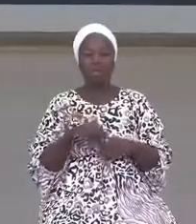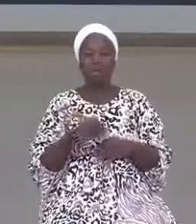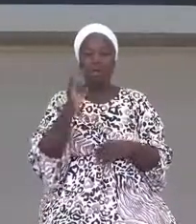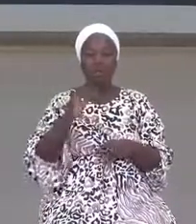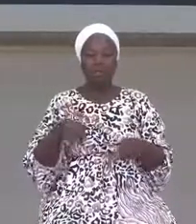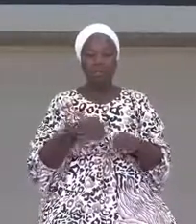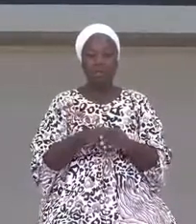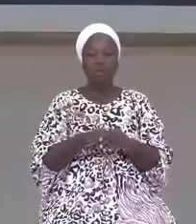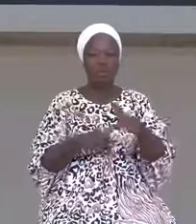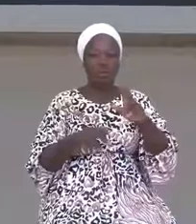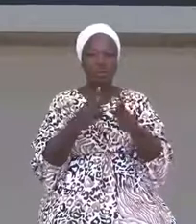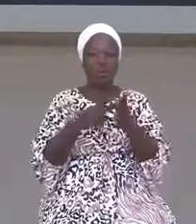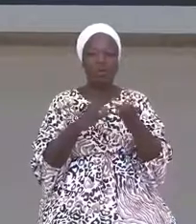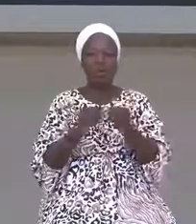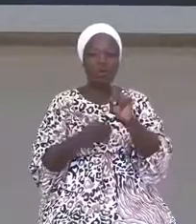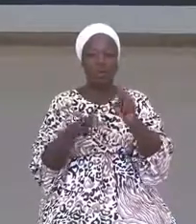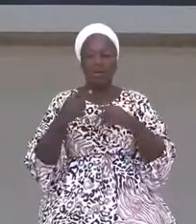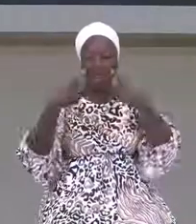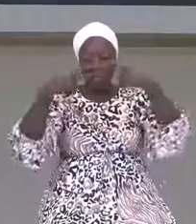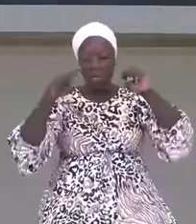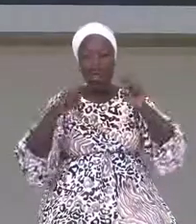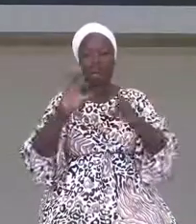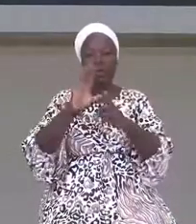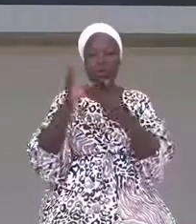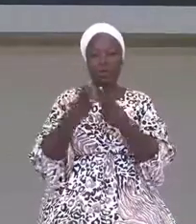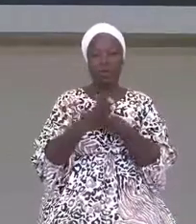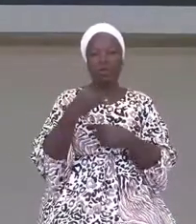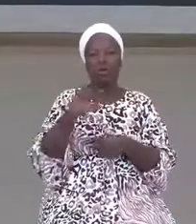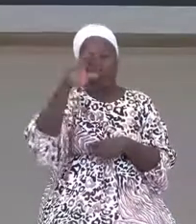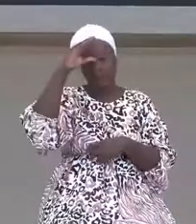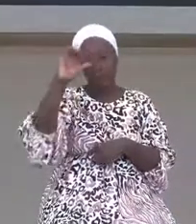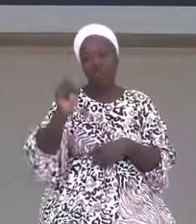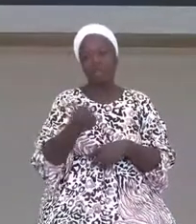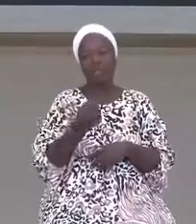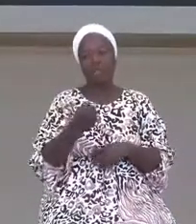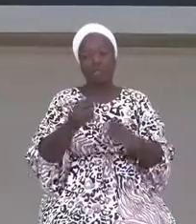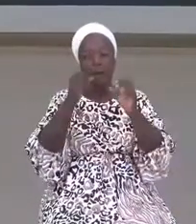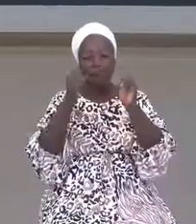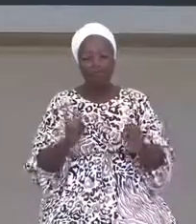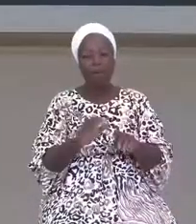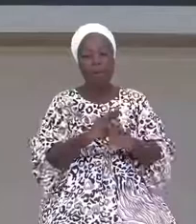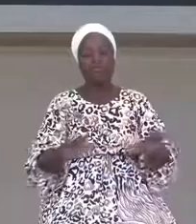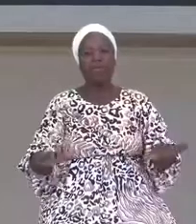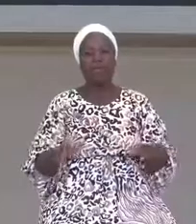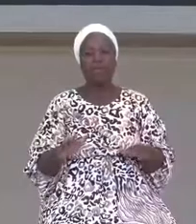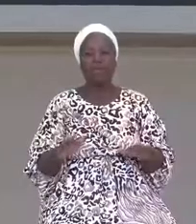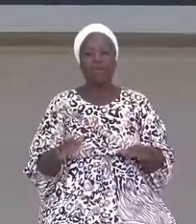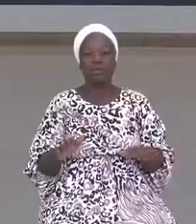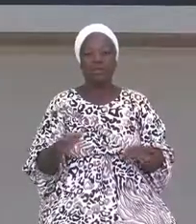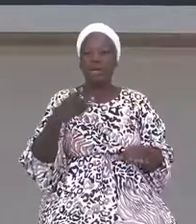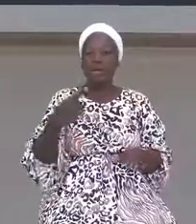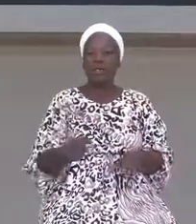la condition avérée de l'impuissance de l'homme. La